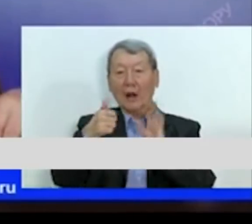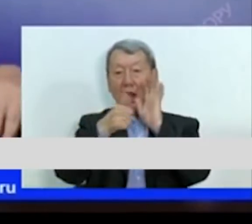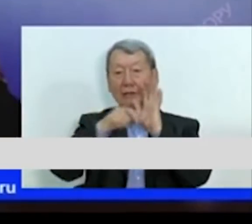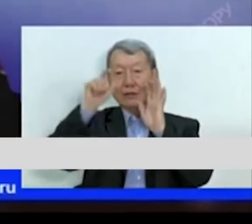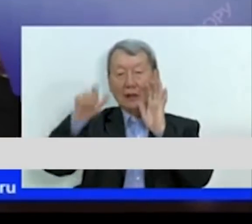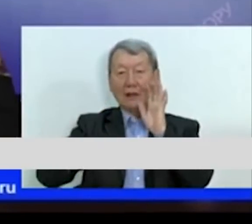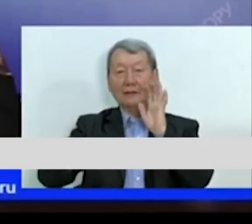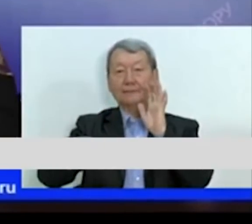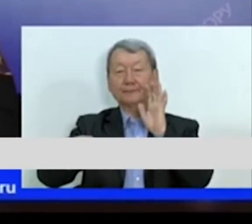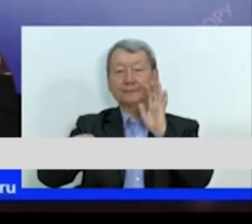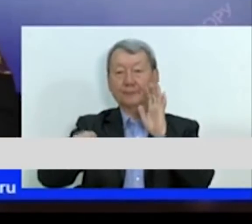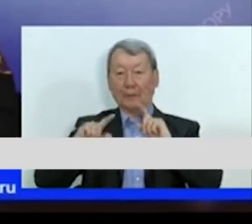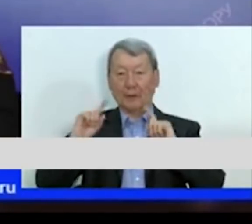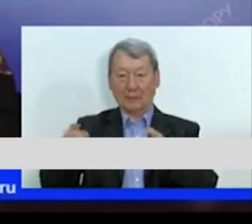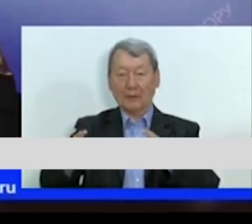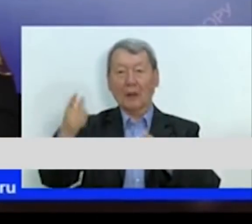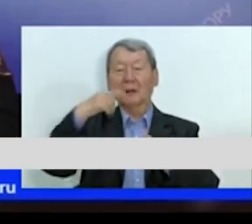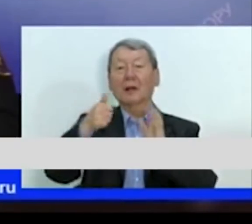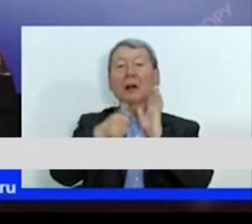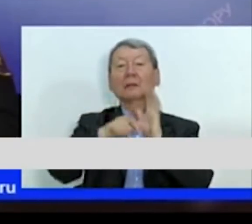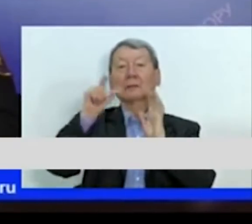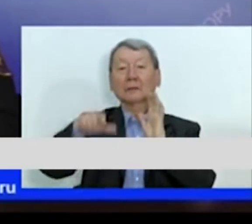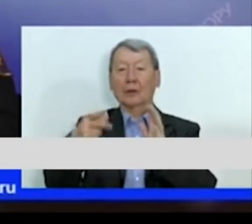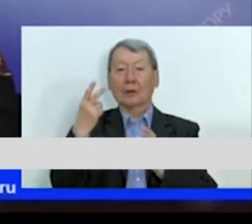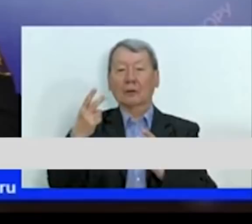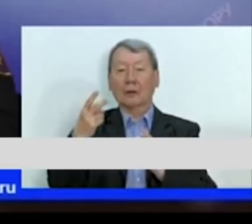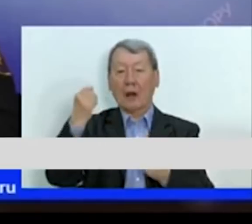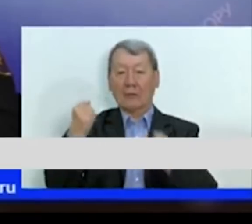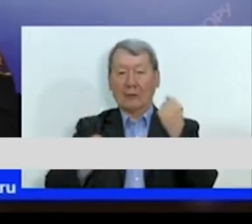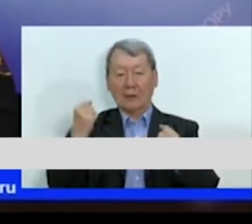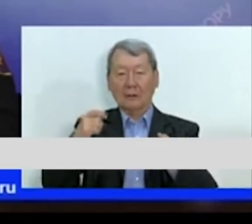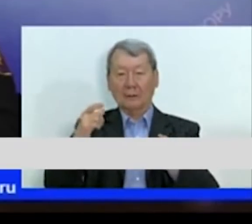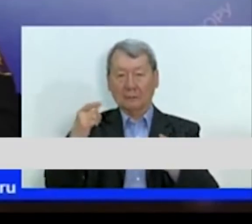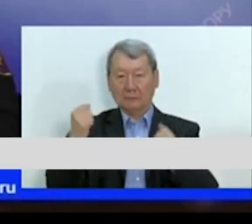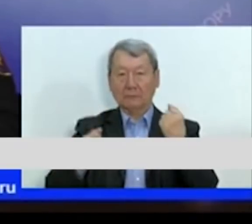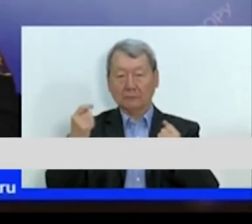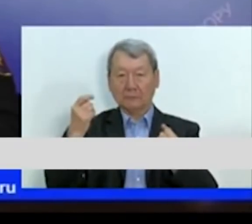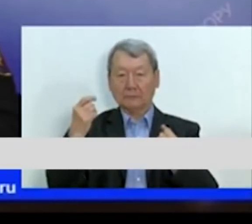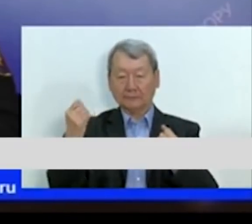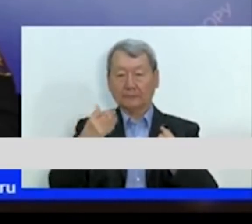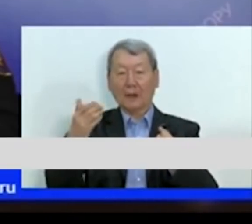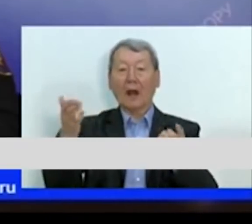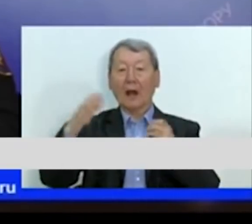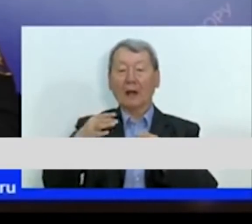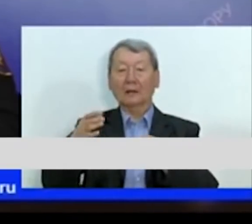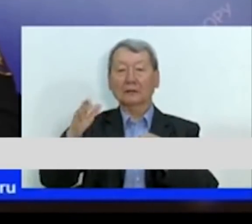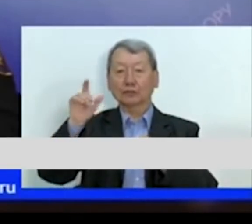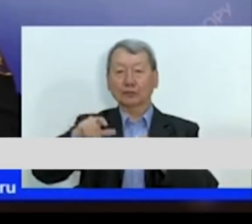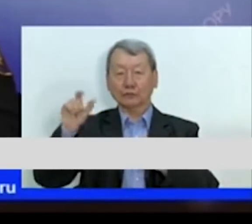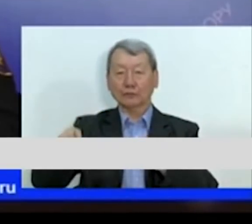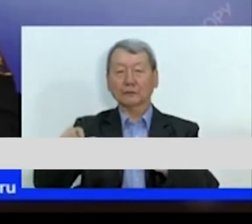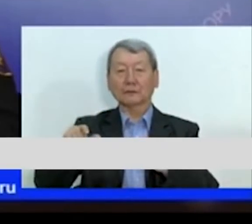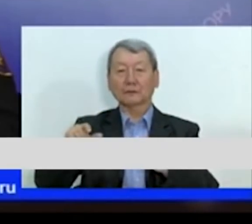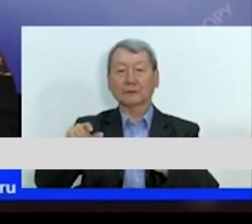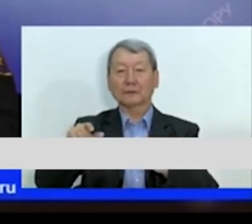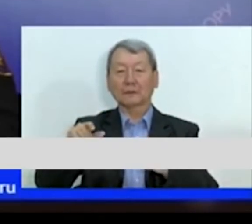6 жаран кармалды. Бул жерден 6 жаран экөө автоунаа айдап жүргөн жарандар, калгандары ошол